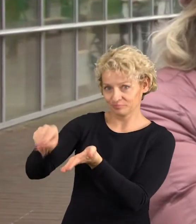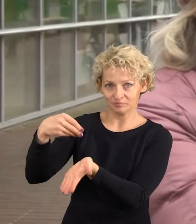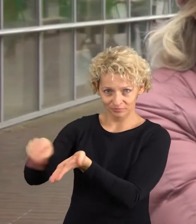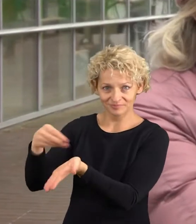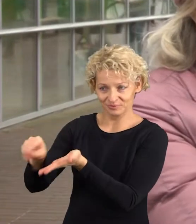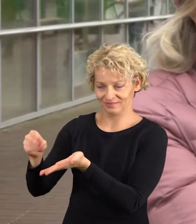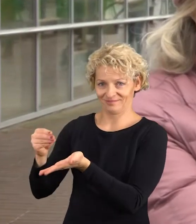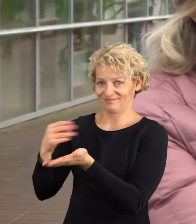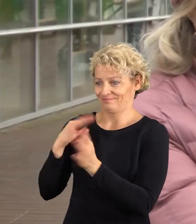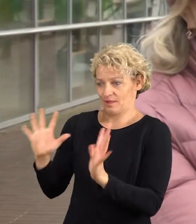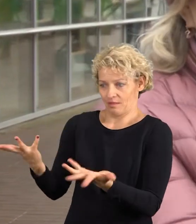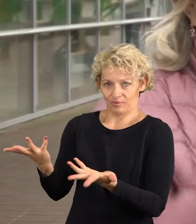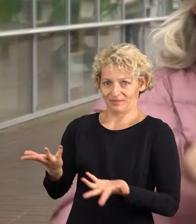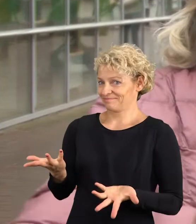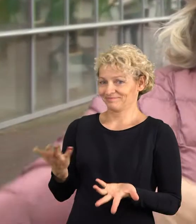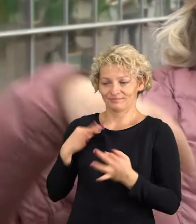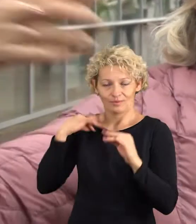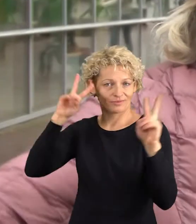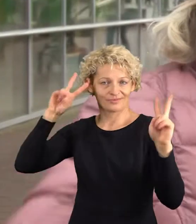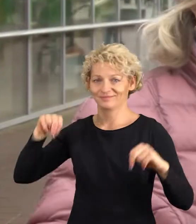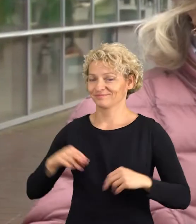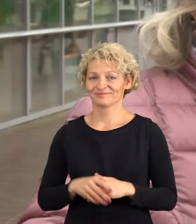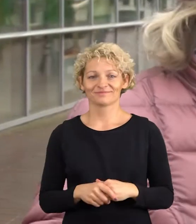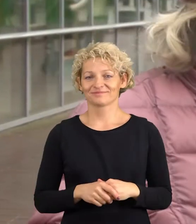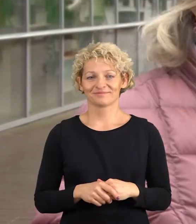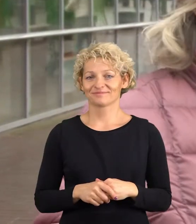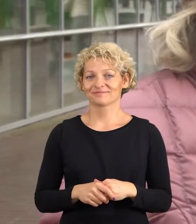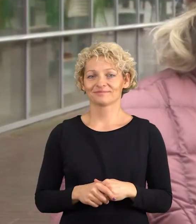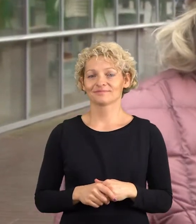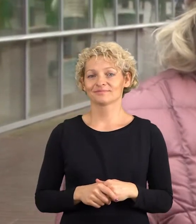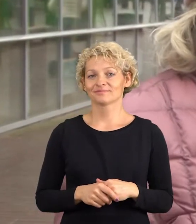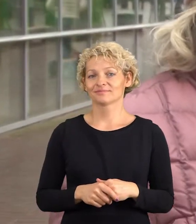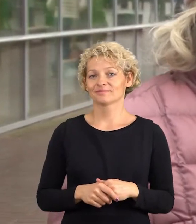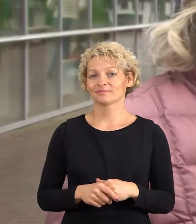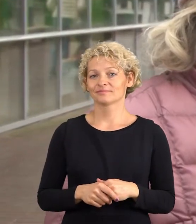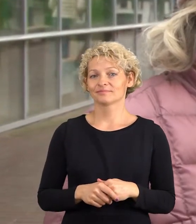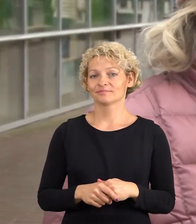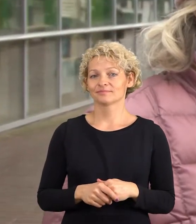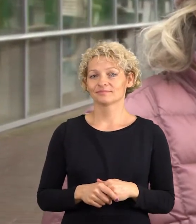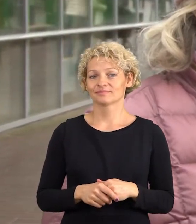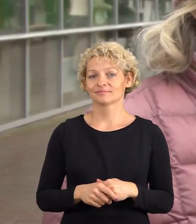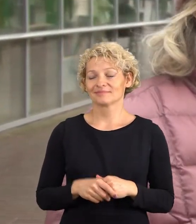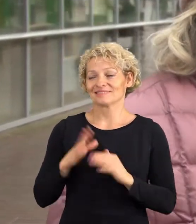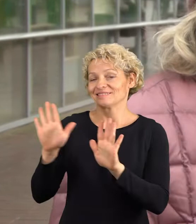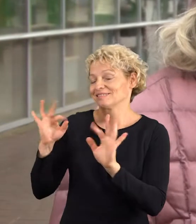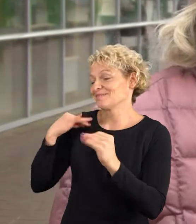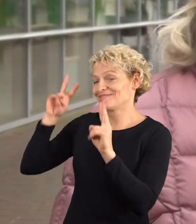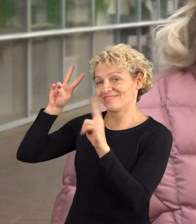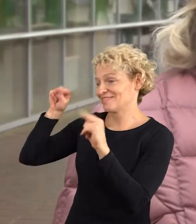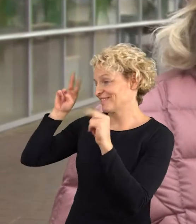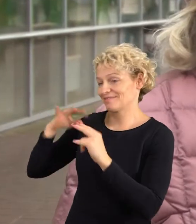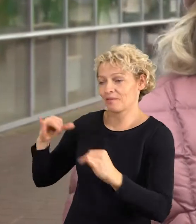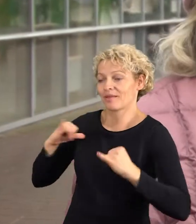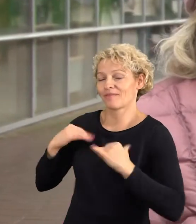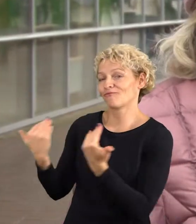ir nusipirktumi tuos ir tais pačiais eini į kitą parduotuvę vėl perki, taip išeina, ne? Taip. Tai